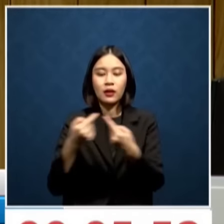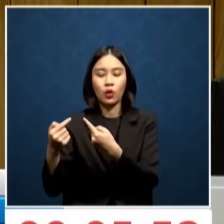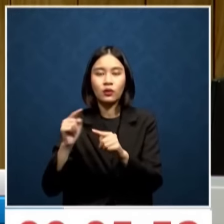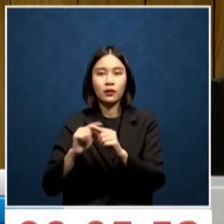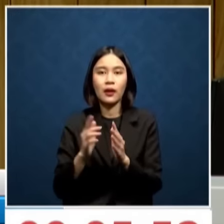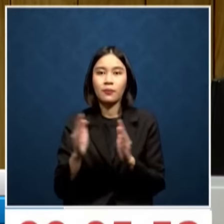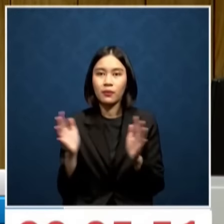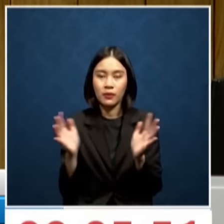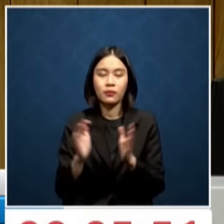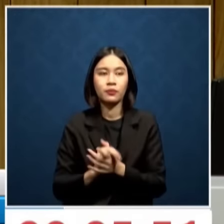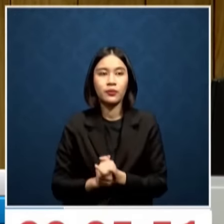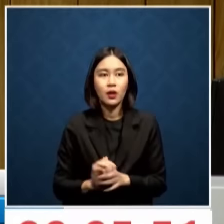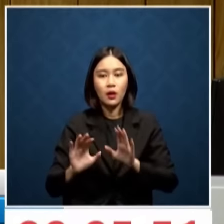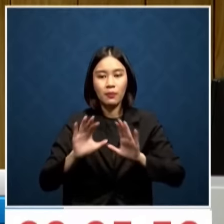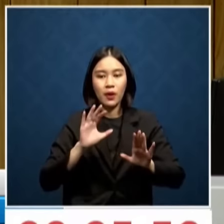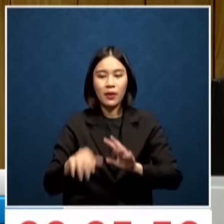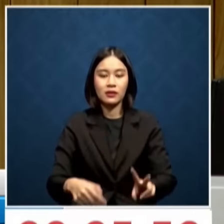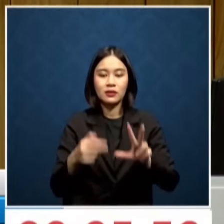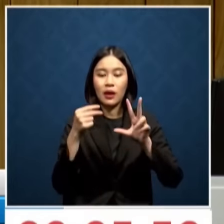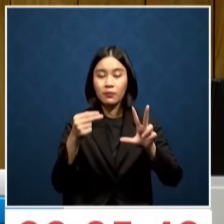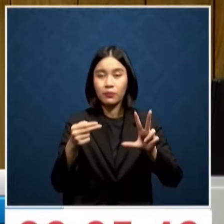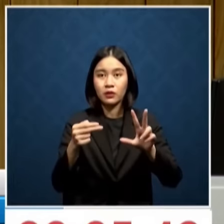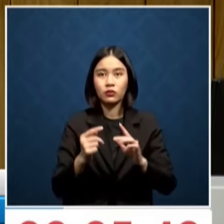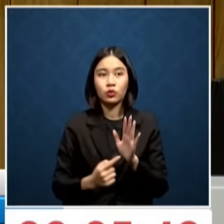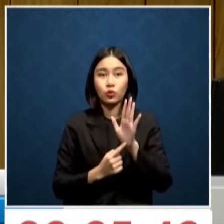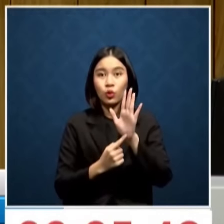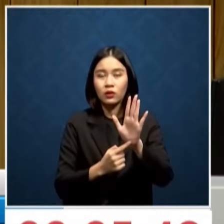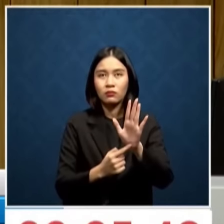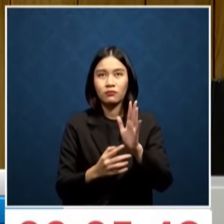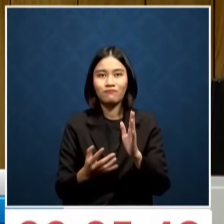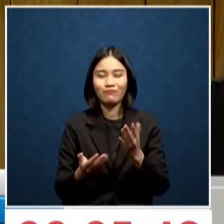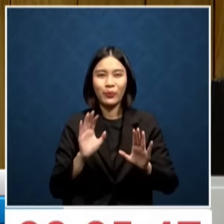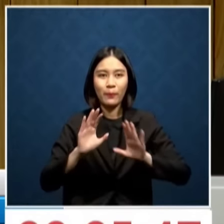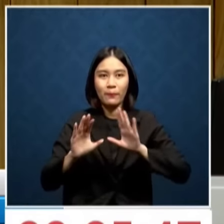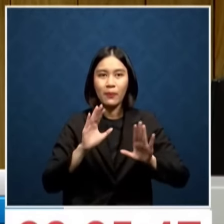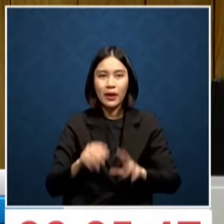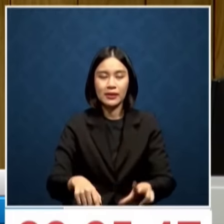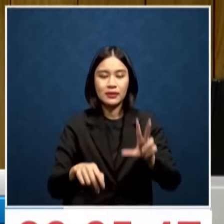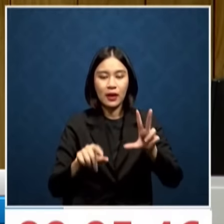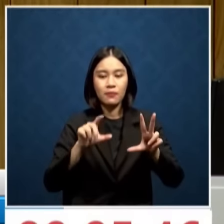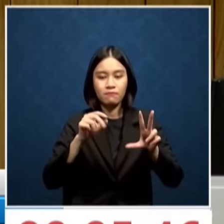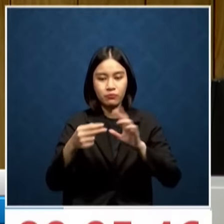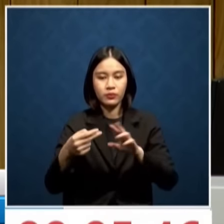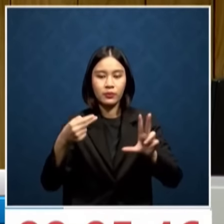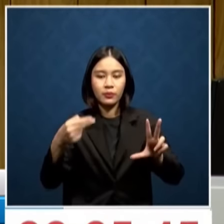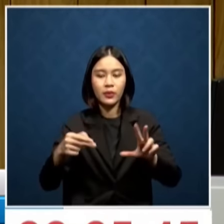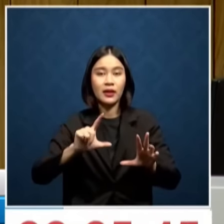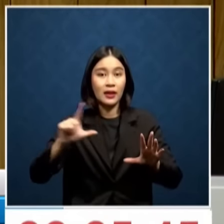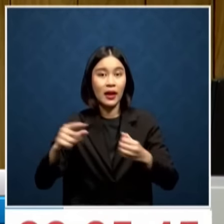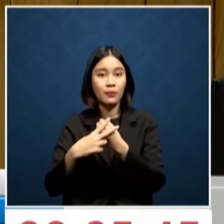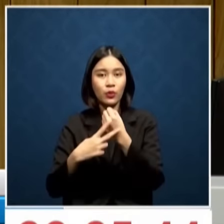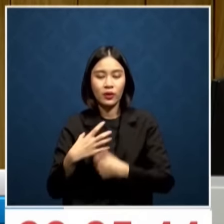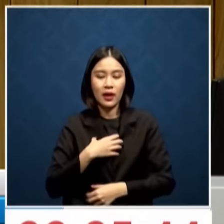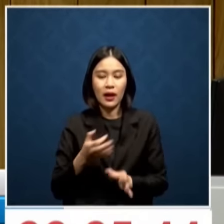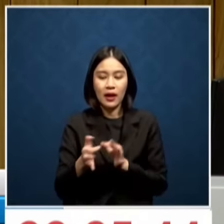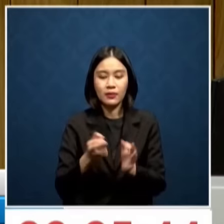นวนค่อนข้างเยอะเป็นประมาณ 30,000 ที่เช็คนะครับคร่าวๆประมาณ 30,000 ล้านเหรียญเลยอันนี้คือสิ่งที่อยากจะ